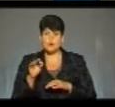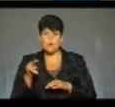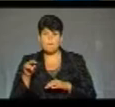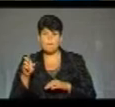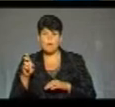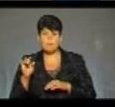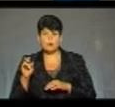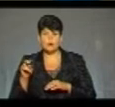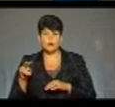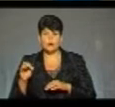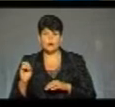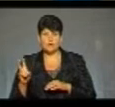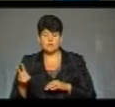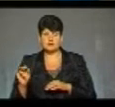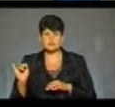і